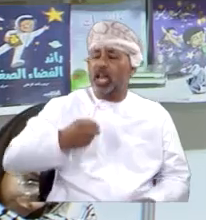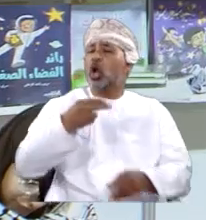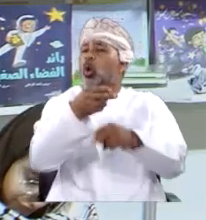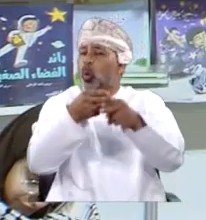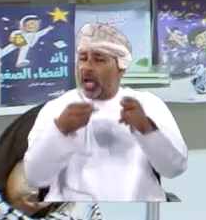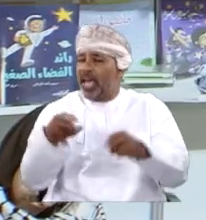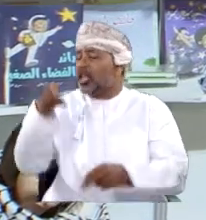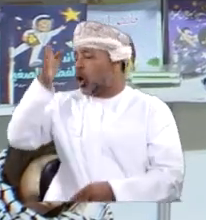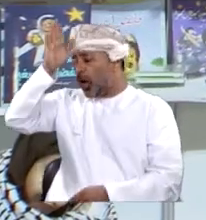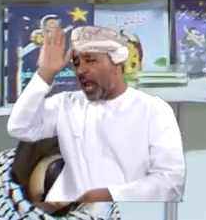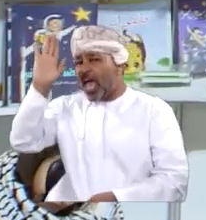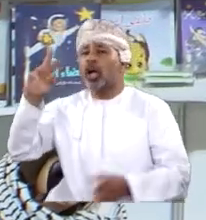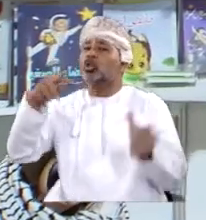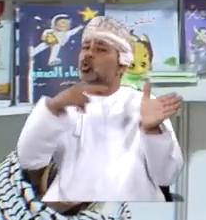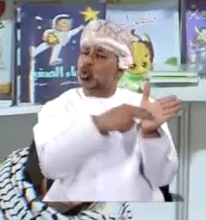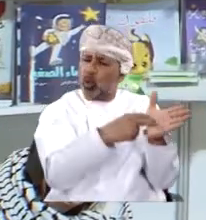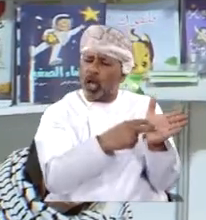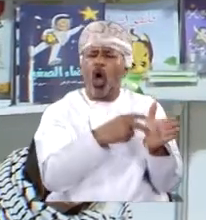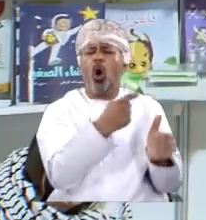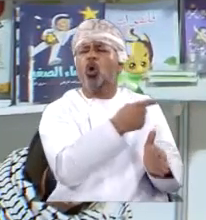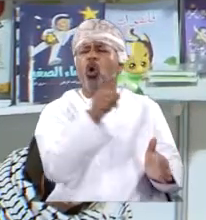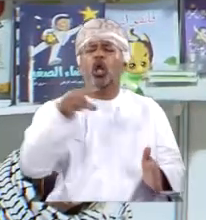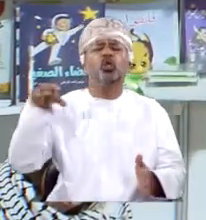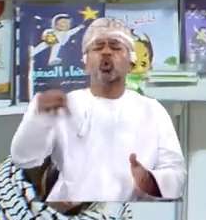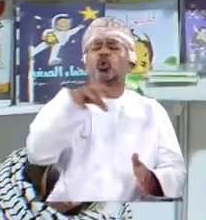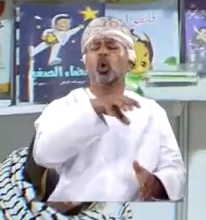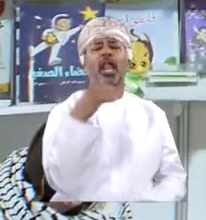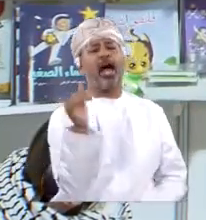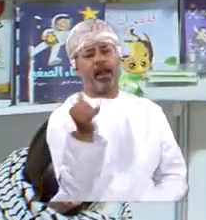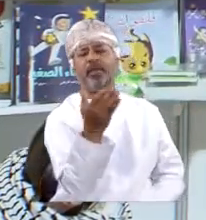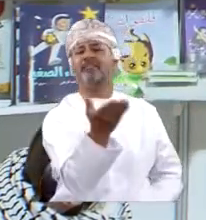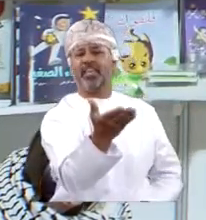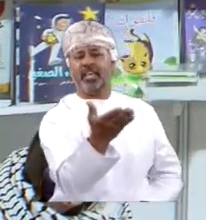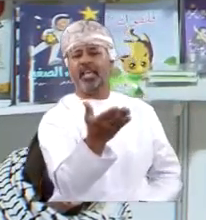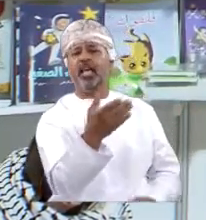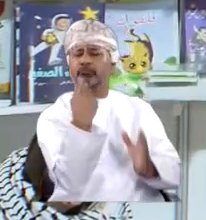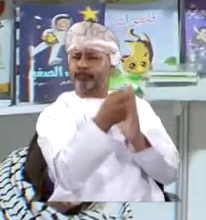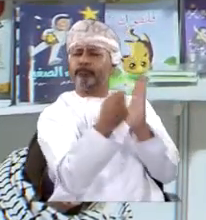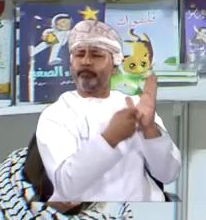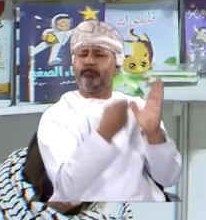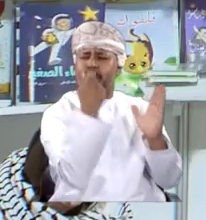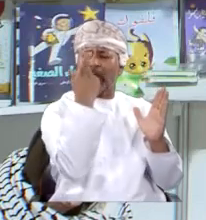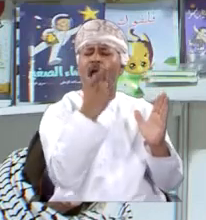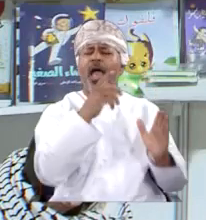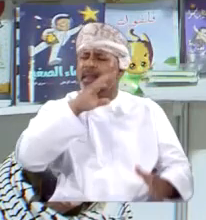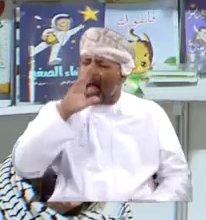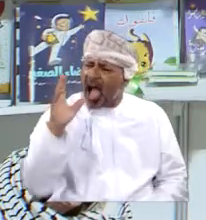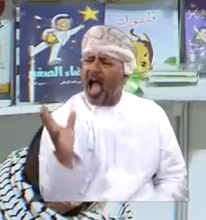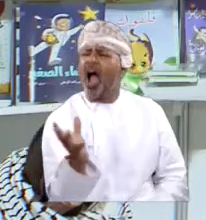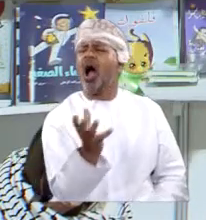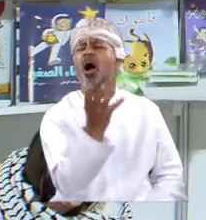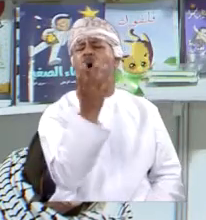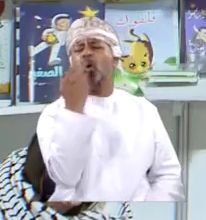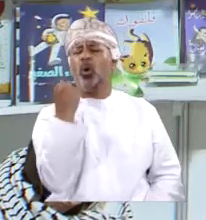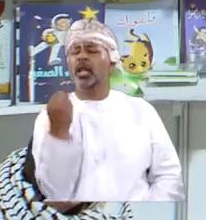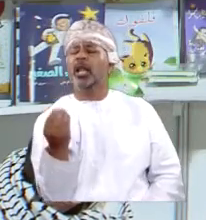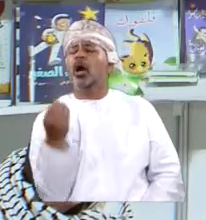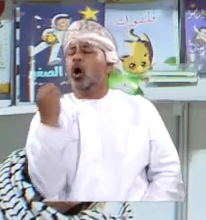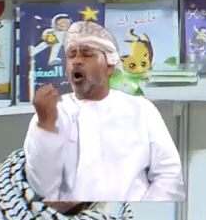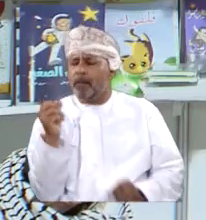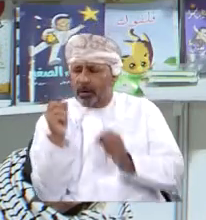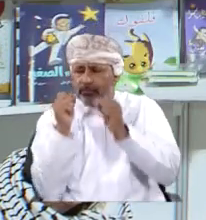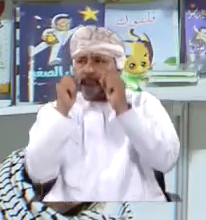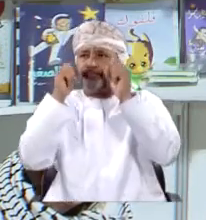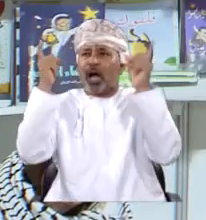والكويت والعراق وسوريا وجميع بلدان الوطن العربي. نحن نحاول أن نضيء